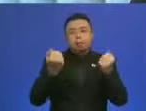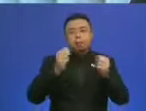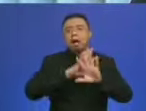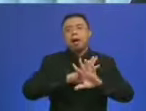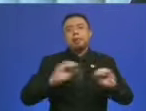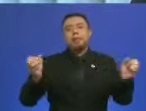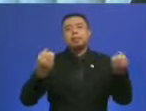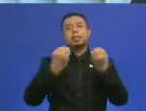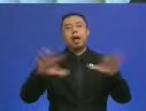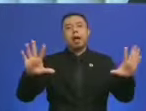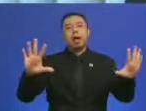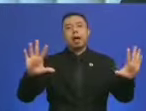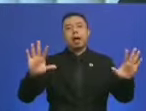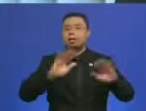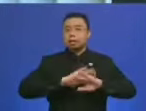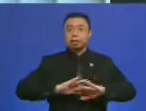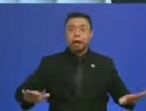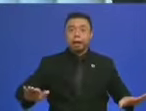bisa selesai